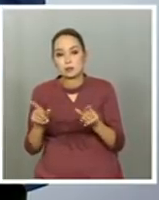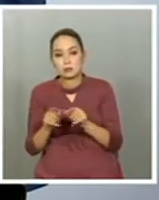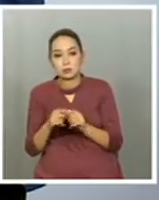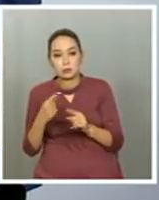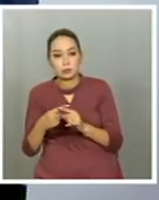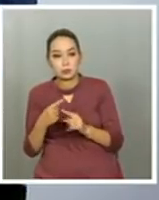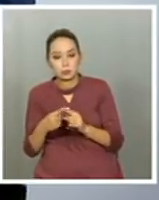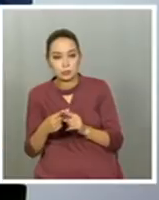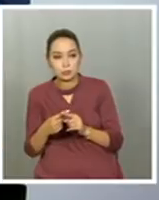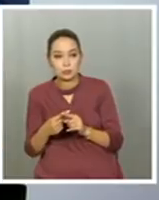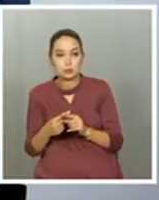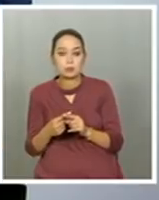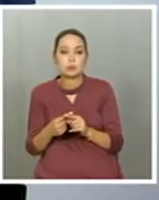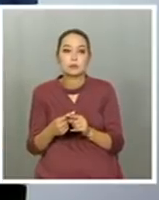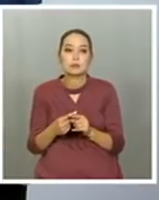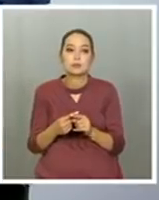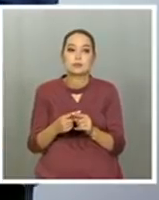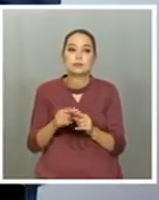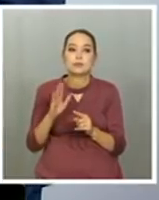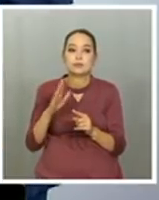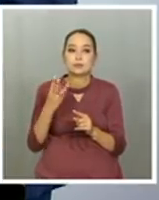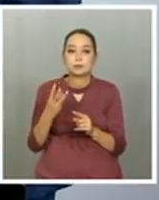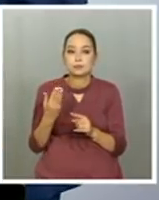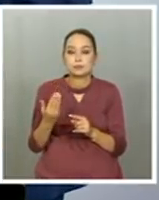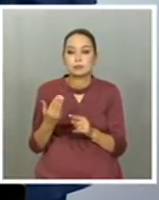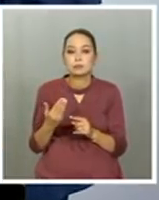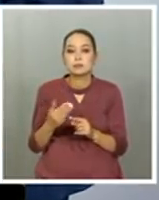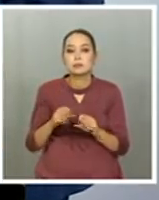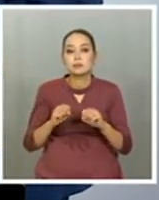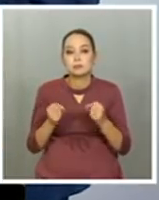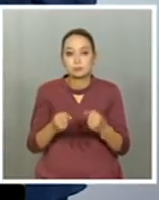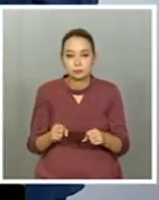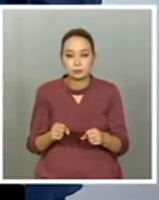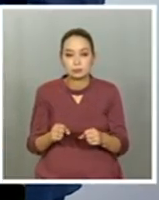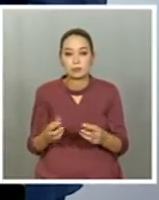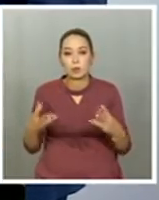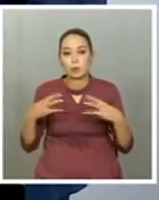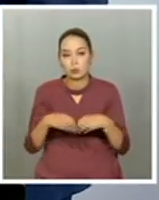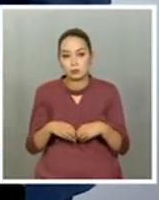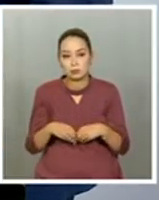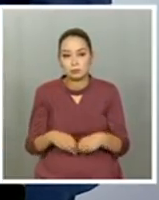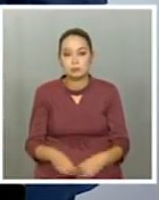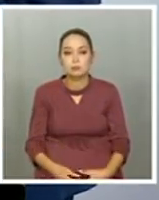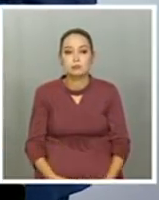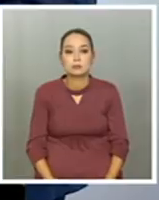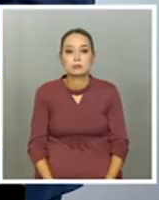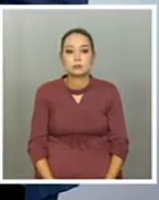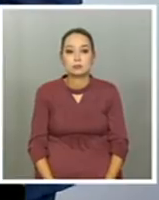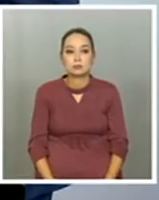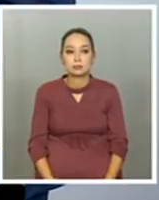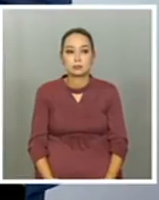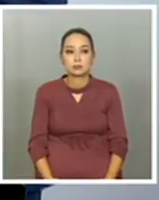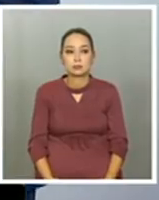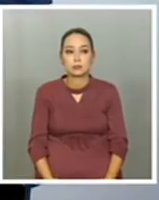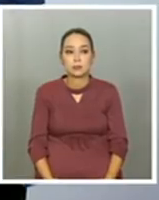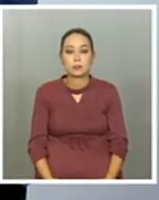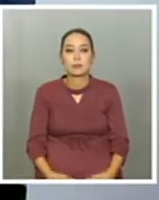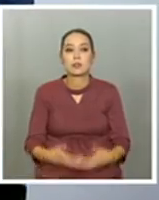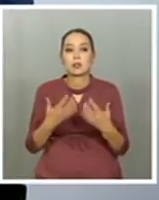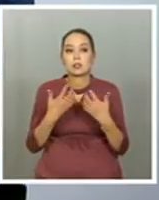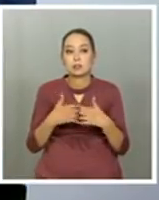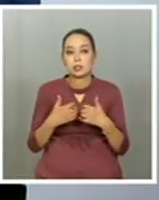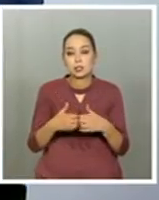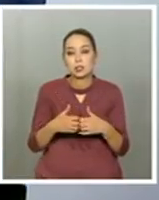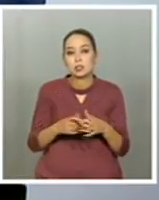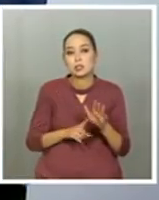отырмыз. Және V3 бұл бізде ортақ жылдамдық болып табылады. Енді әрекеттесуге дейінгі және әрекеттесуден